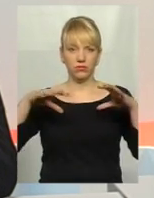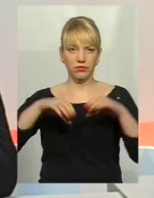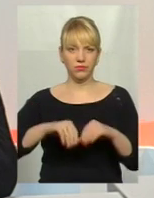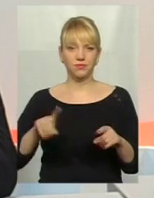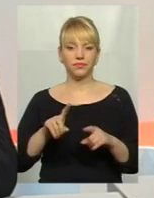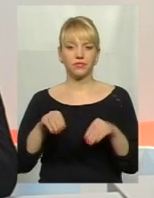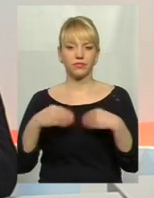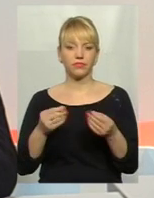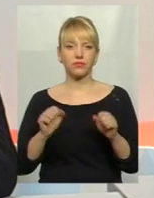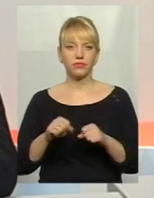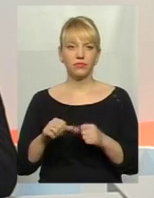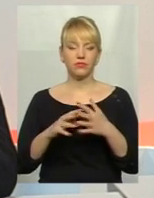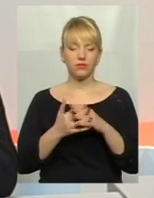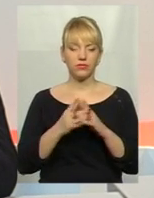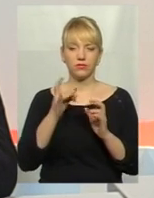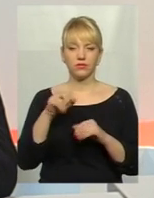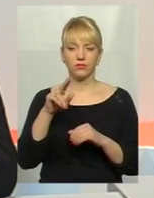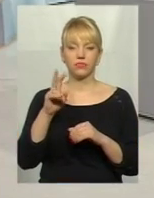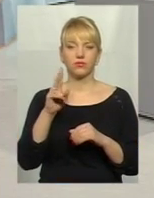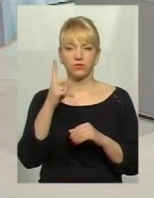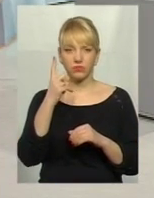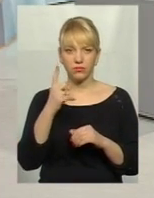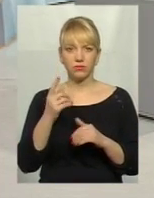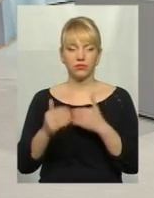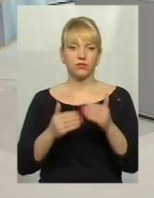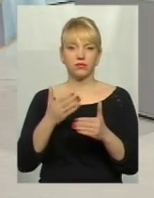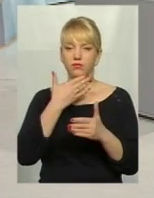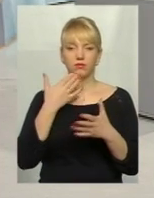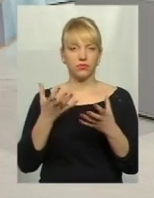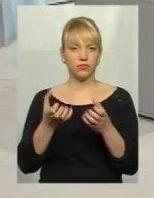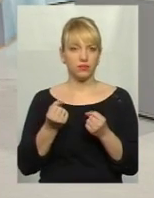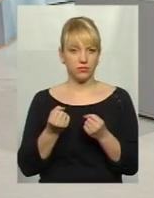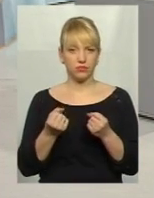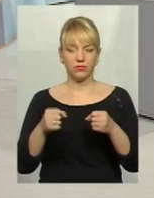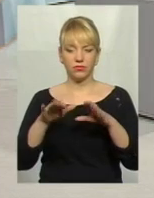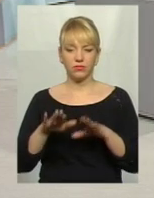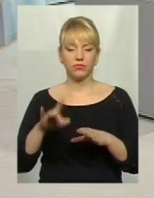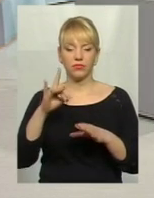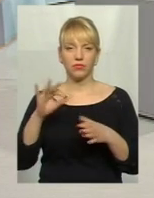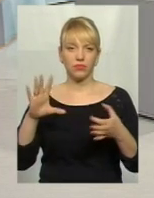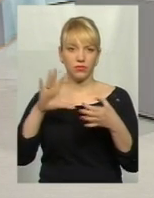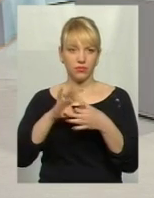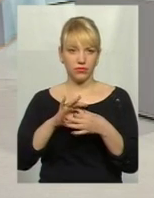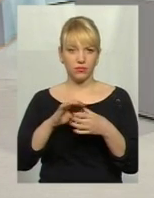дає можливість тим сільським радам, які на першому етапі не прийняли рішення або не приєдналися, тих, які ви називаєте білими